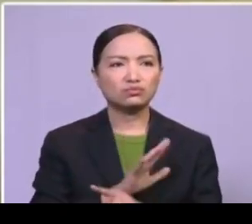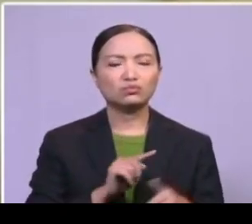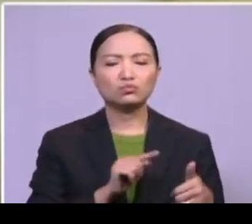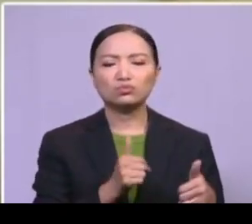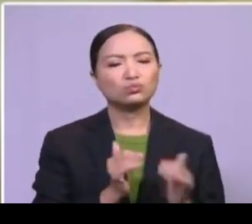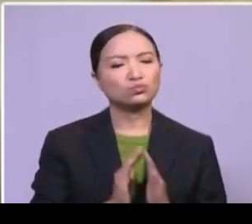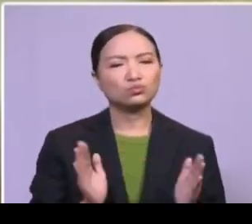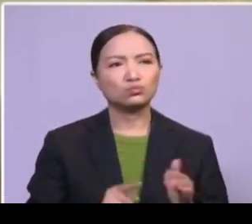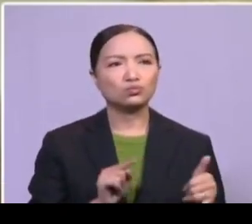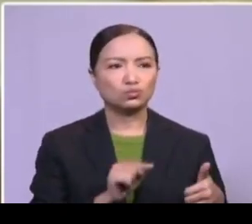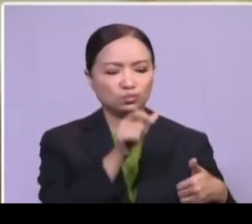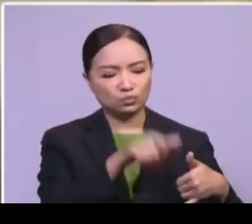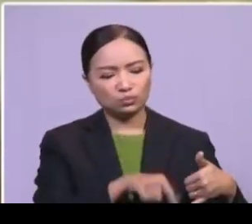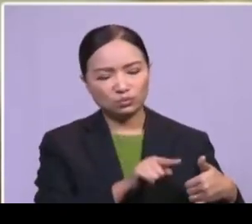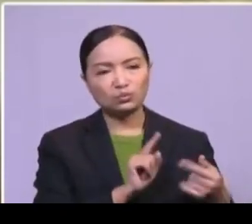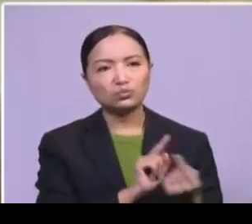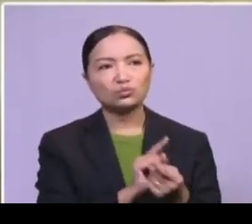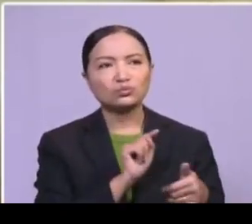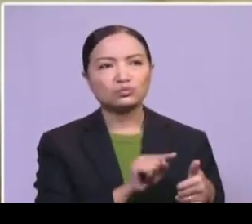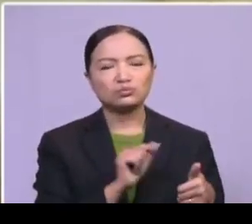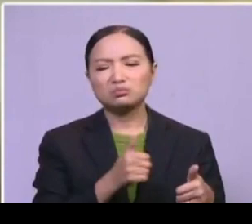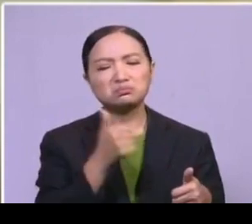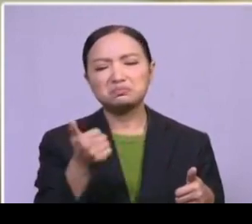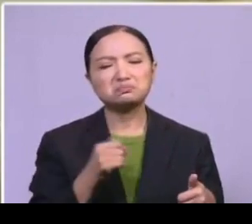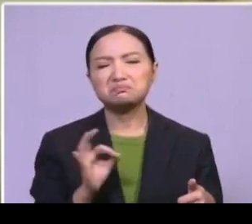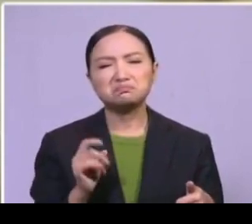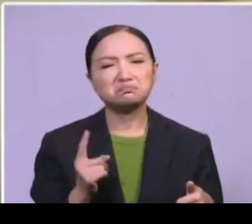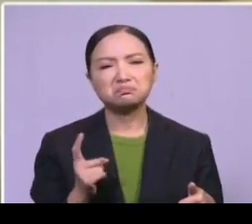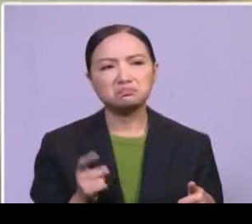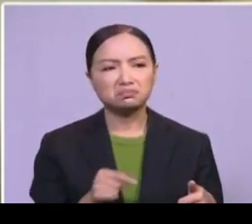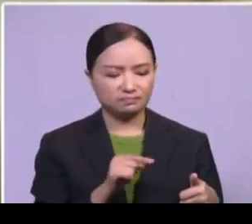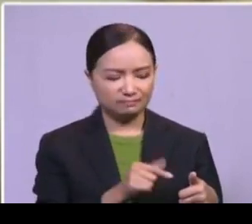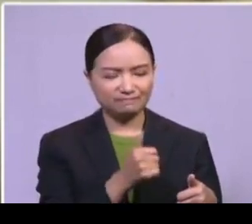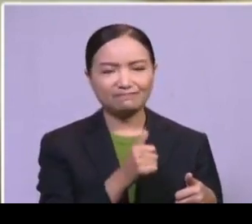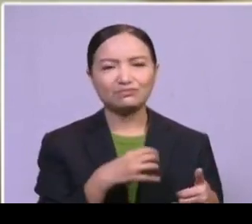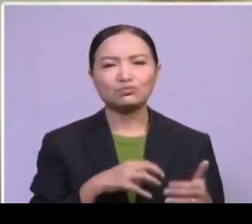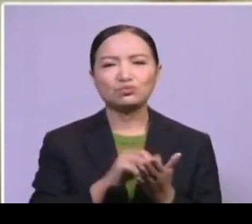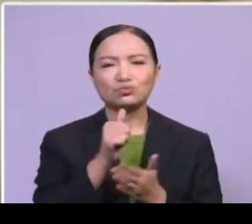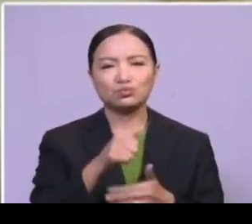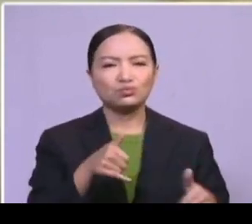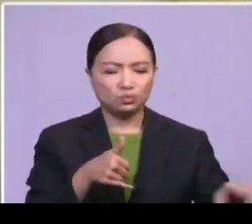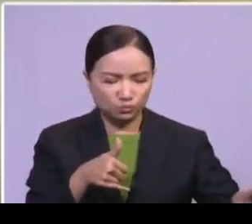ค่ะต้องขอบคุณมากที่หนูเจอคุณประกรณ์ไม่งั้นถ้าหนูเจอคนอื่นคงไม่ได้คืนแน่ๆค่ะ